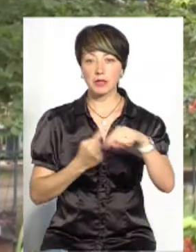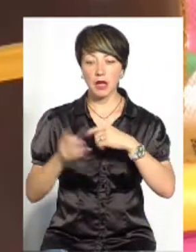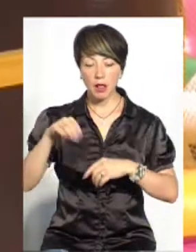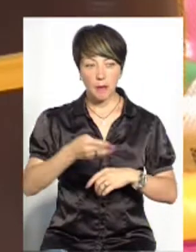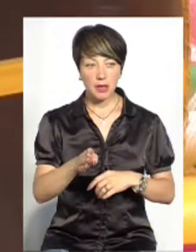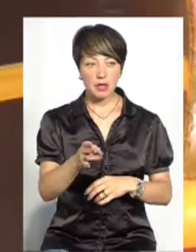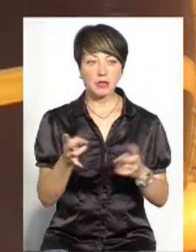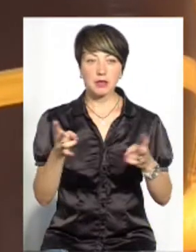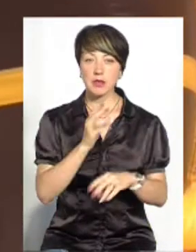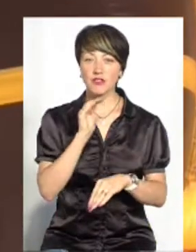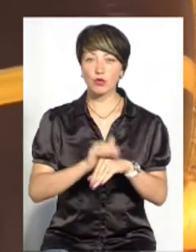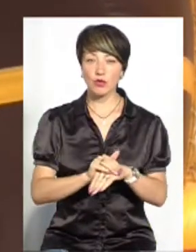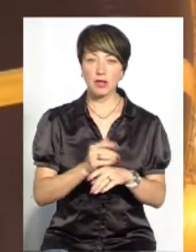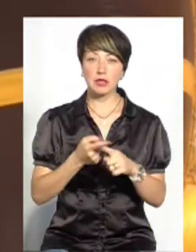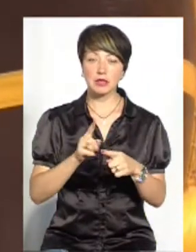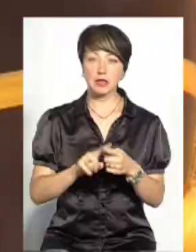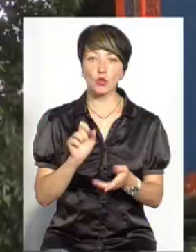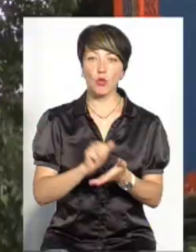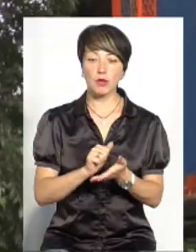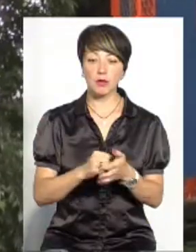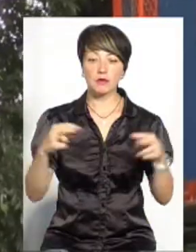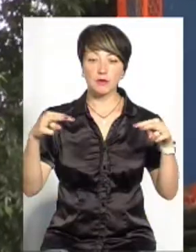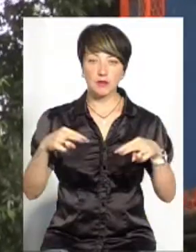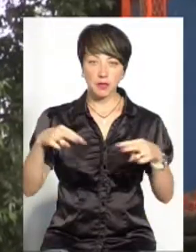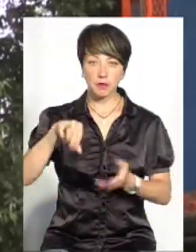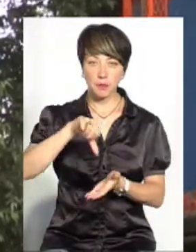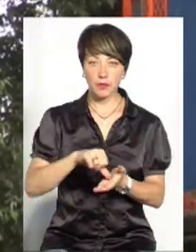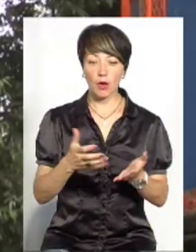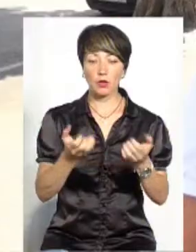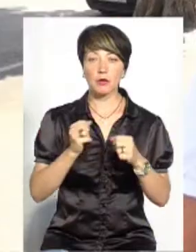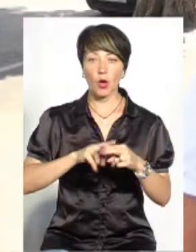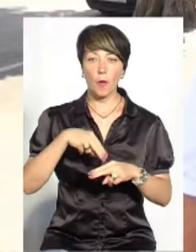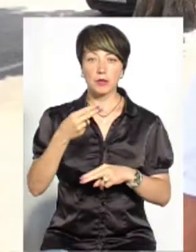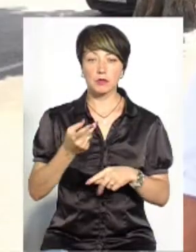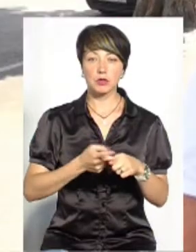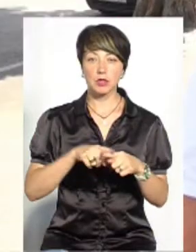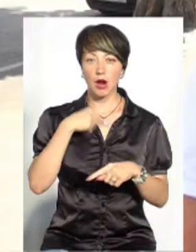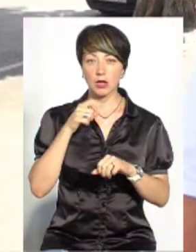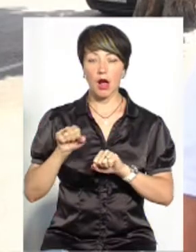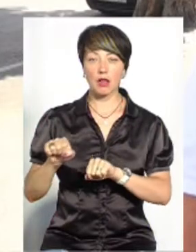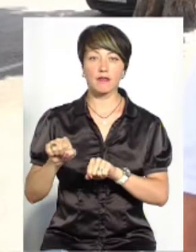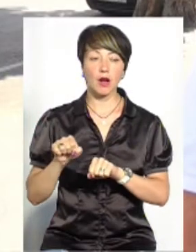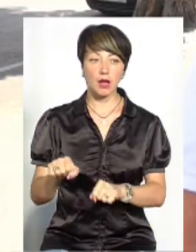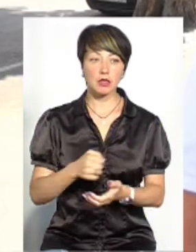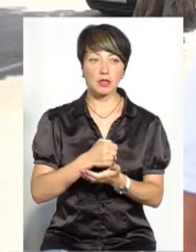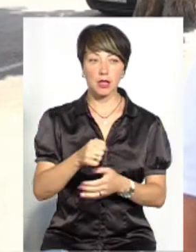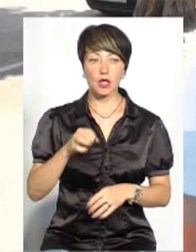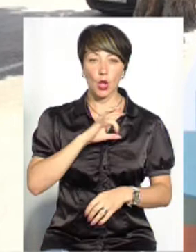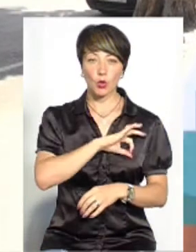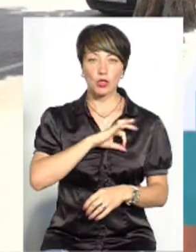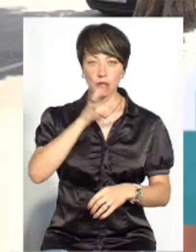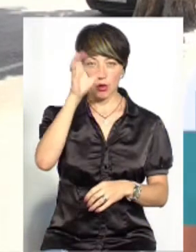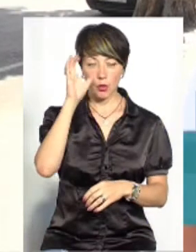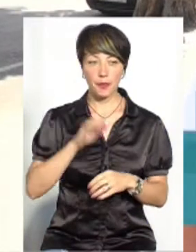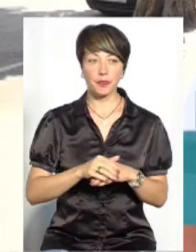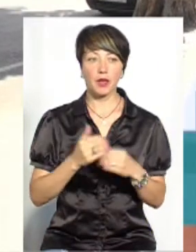варто зафіксувати цей випадок документально в присутності свідків, щоб отримати компенсацію. Про це каже адвокат, кандидат юридичних наук Андрій Місяць.